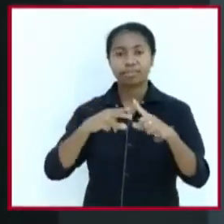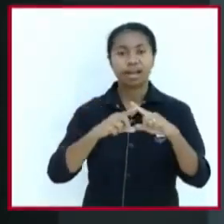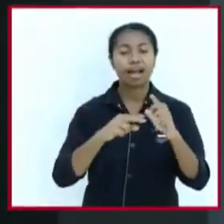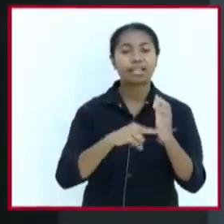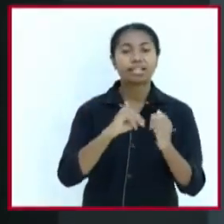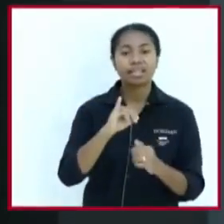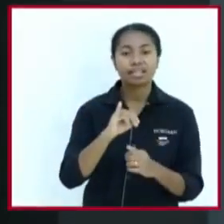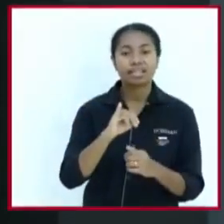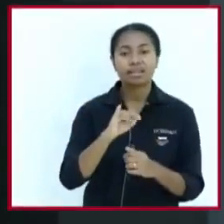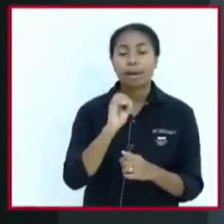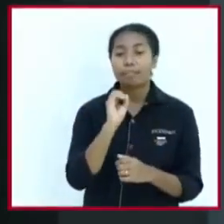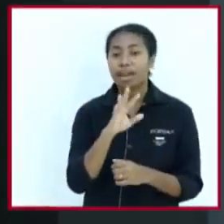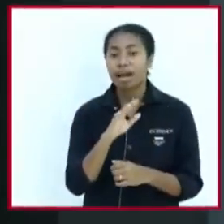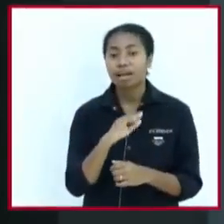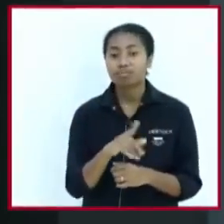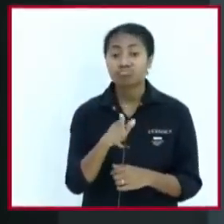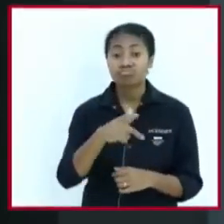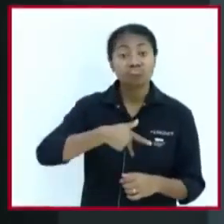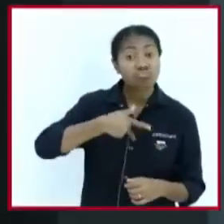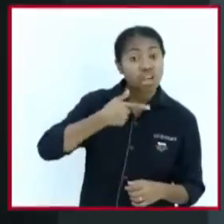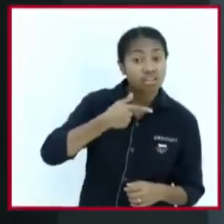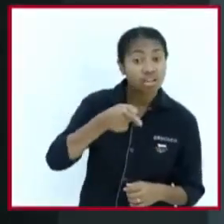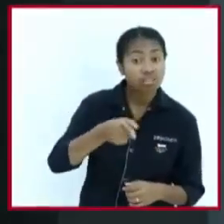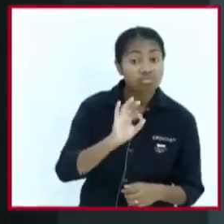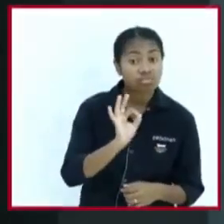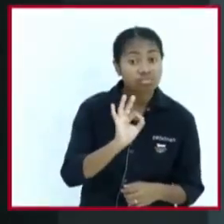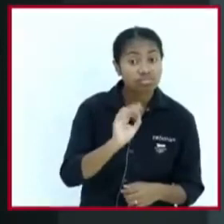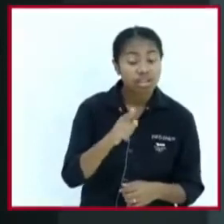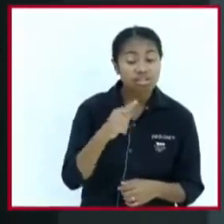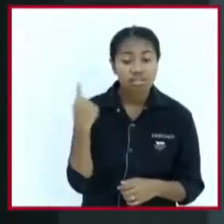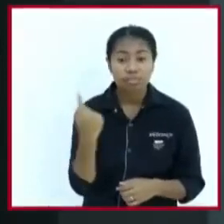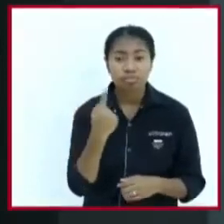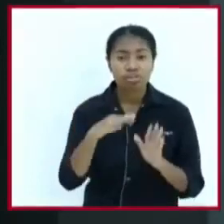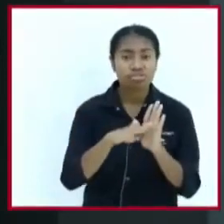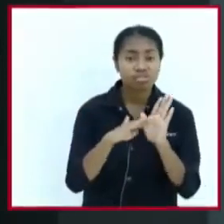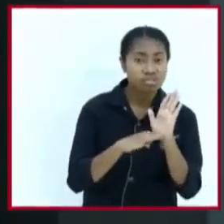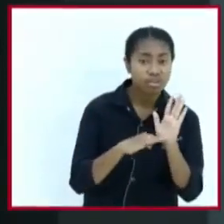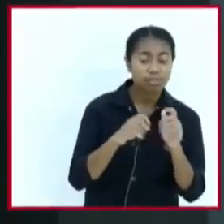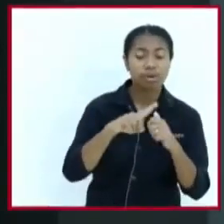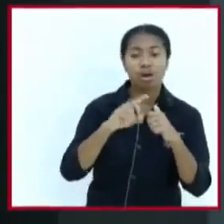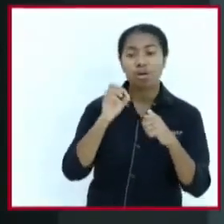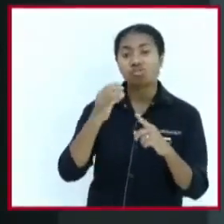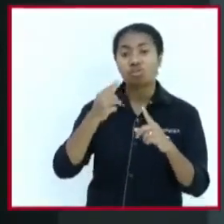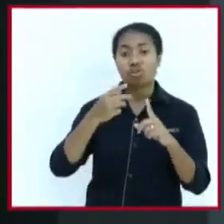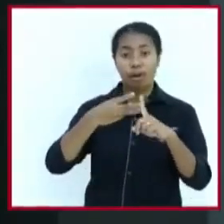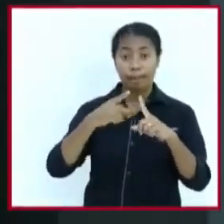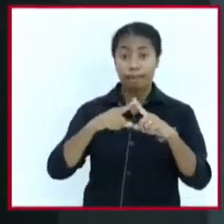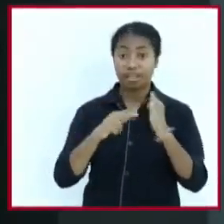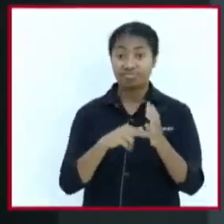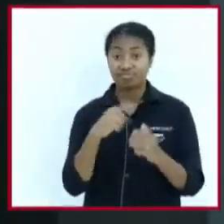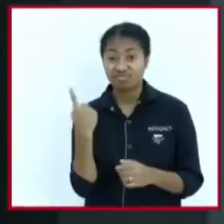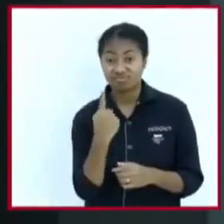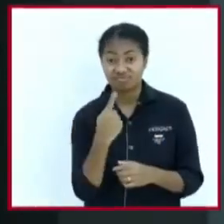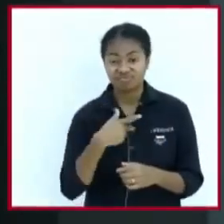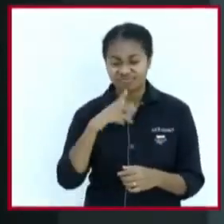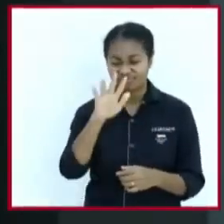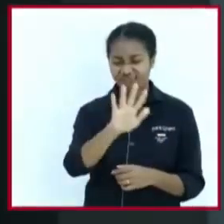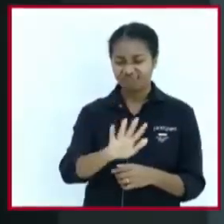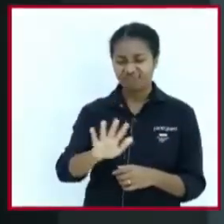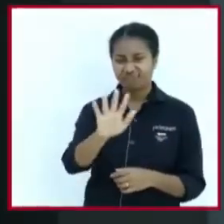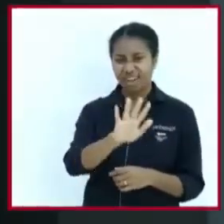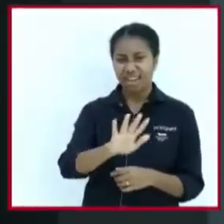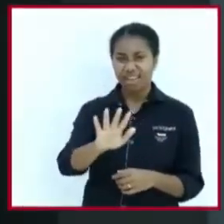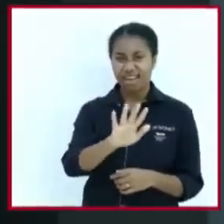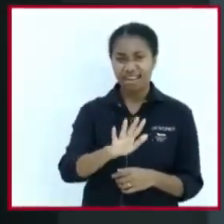Saddam gak semua sistem korbanmu itu sebenarnya Hanya bayangan